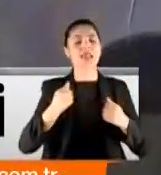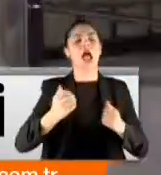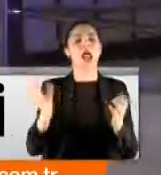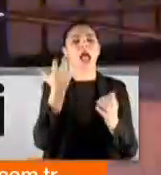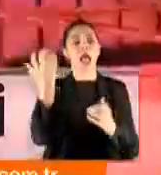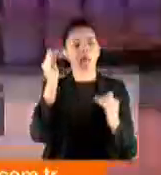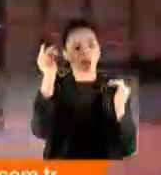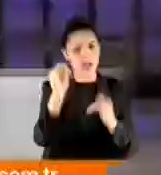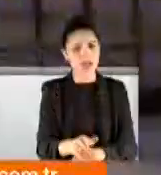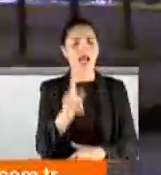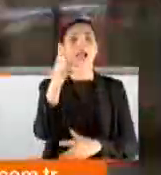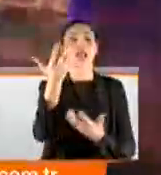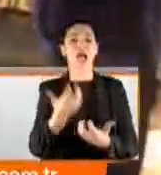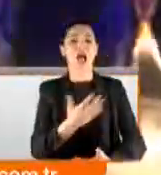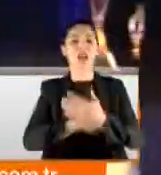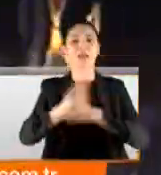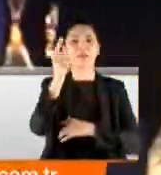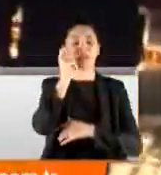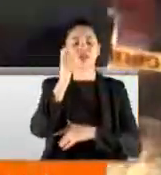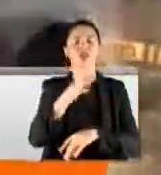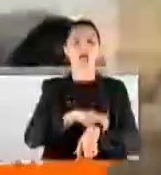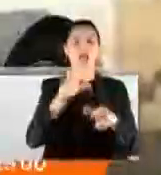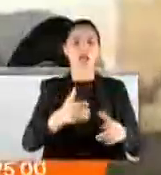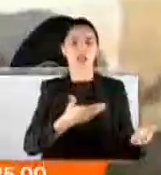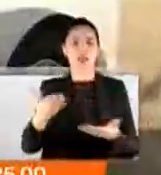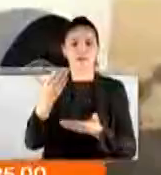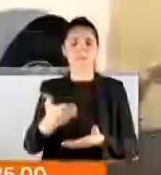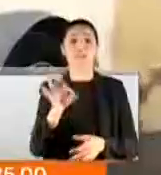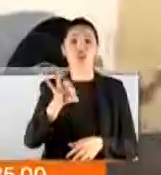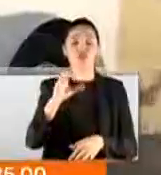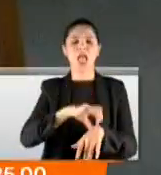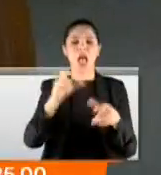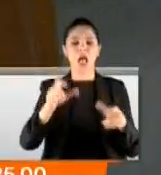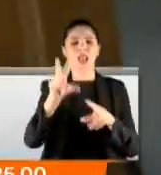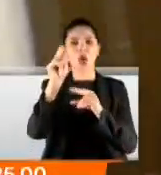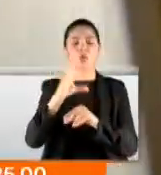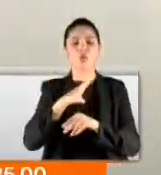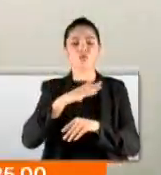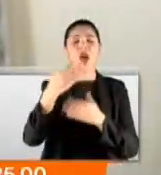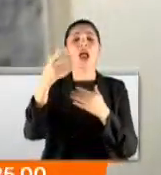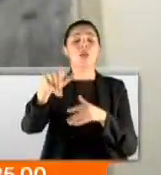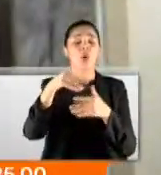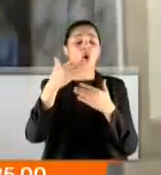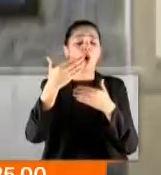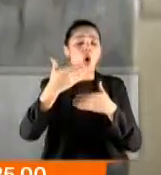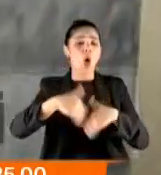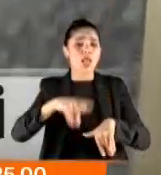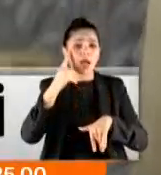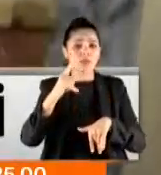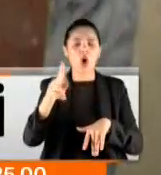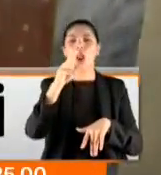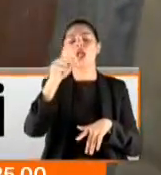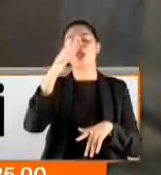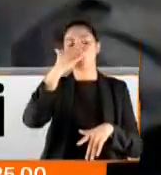sevk edildi. Ağır yaralanan bir kişi hastaneye kaldırıldı. Hastanede şu anda. Uyutuyorlarmış. Tedbir amaçlı mahallenin doğal gaz ve